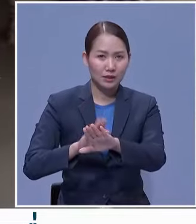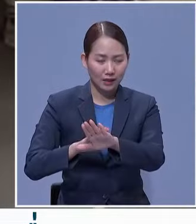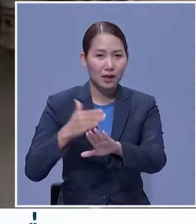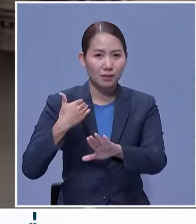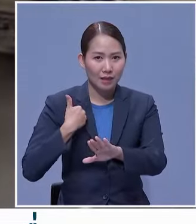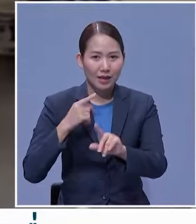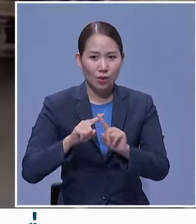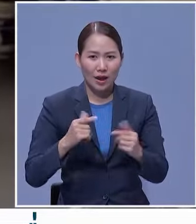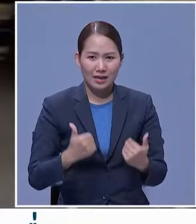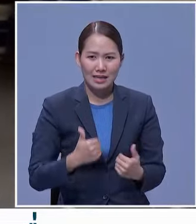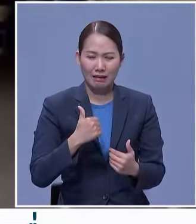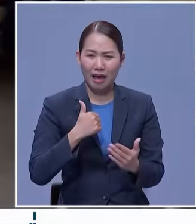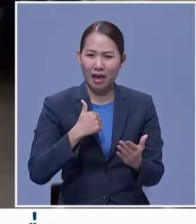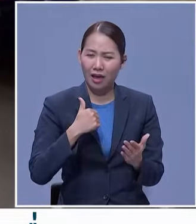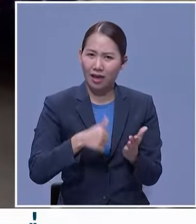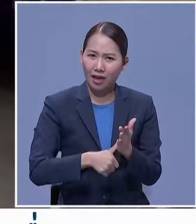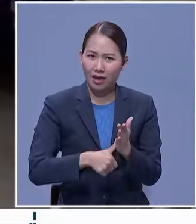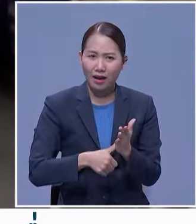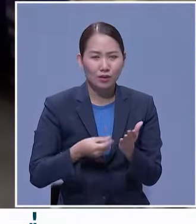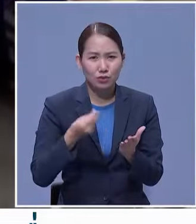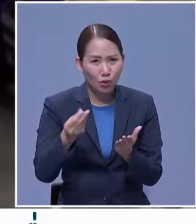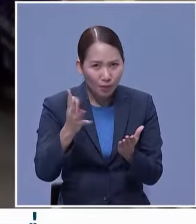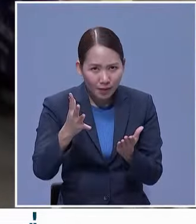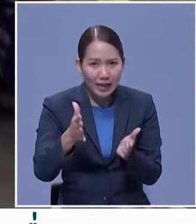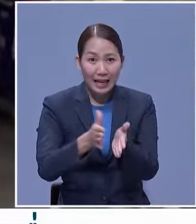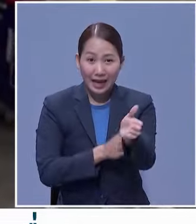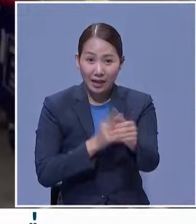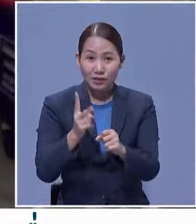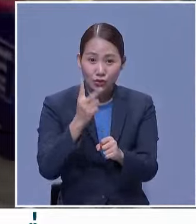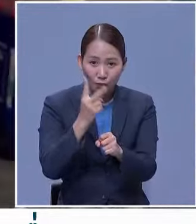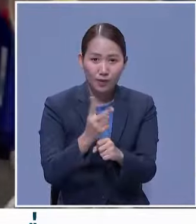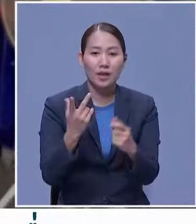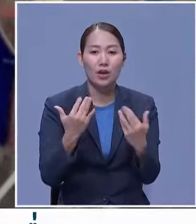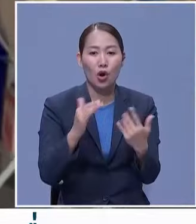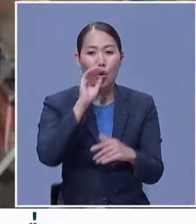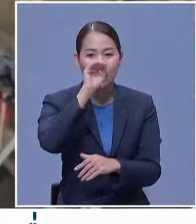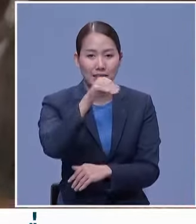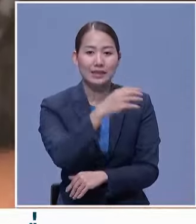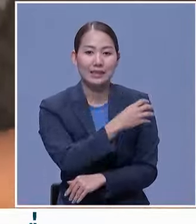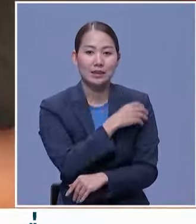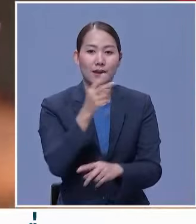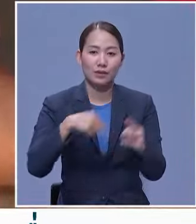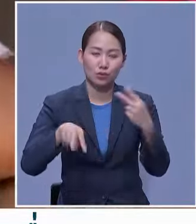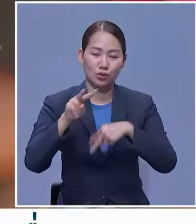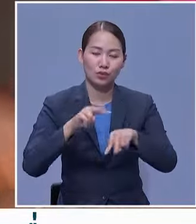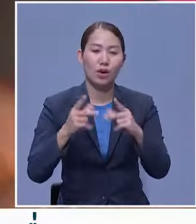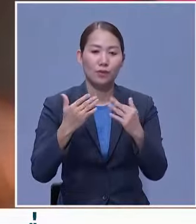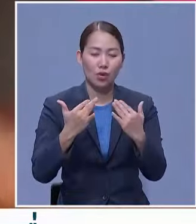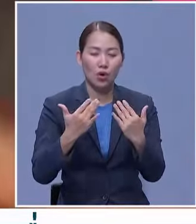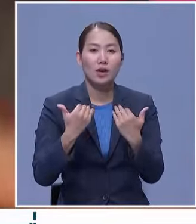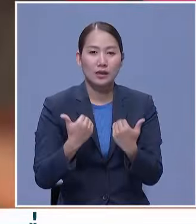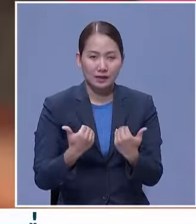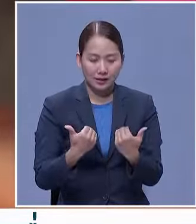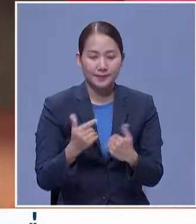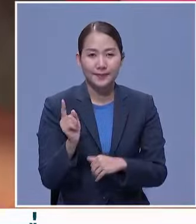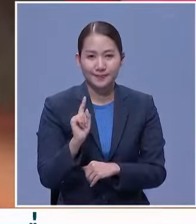าลเมืองบัวใหญ่ก็จะตั้งคณะกรรมการตรวจสอบข้อเท็จจริงนะคะเพื่อความเป็นธรรมกับทุกฝ่ายซึ่งกรณีนี้ก็ยอมรับว่าเห็นใจชาวบ้านมากเพ